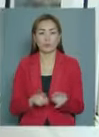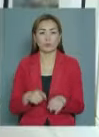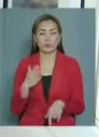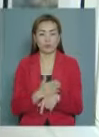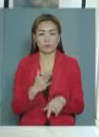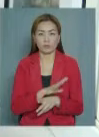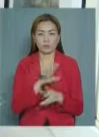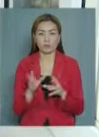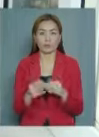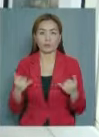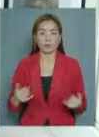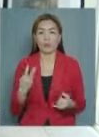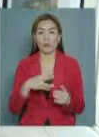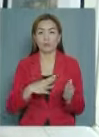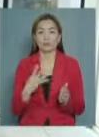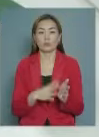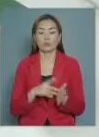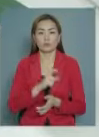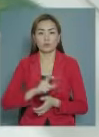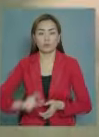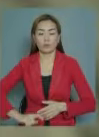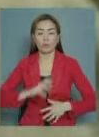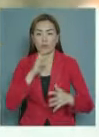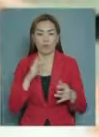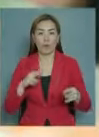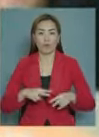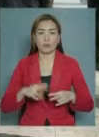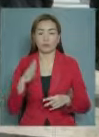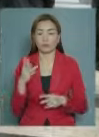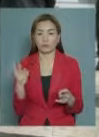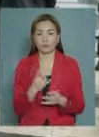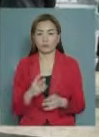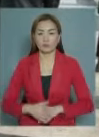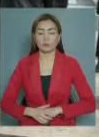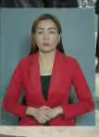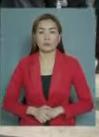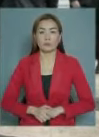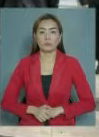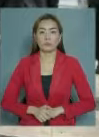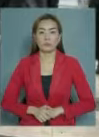көрінеді. Нәтижесінде бүгінде 39 босқынға пана іздеуші куәлігі берілген.